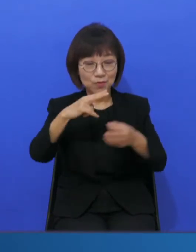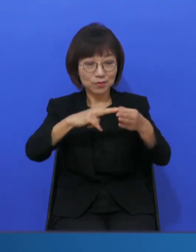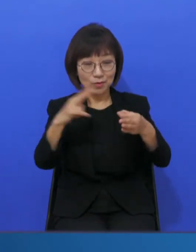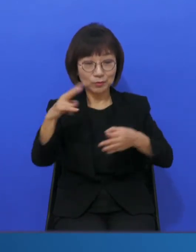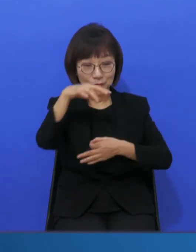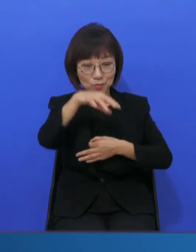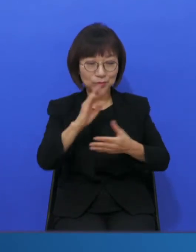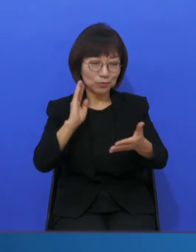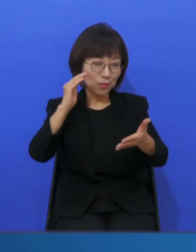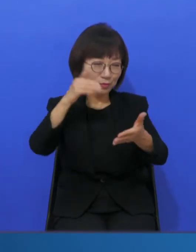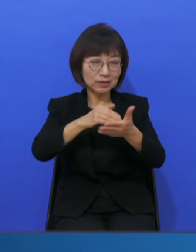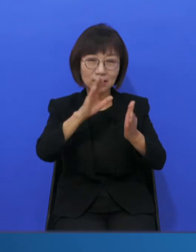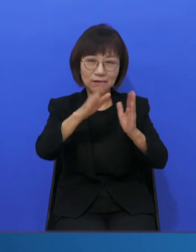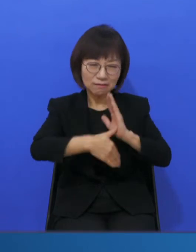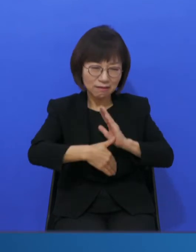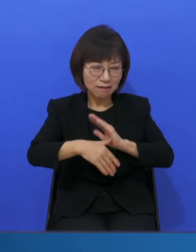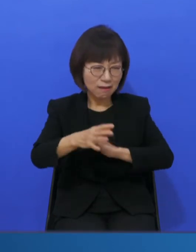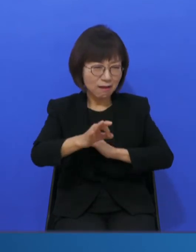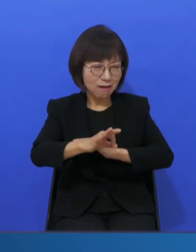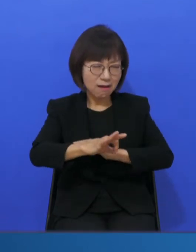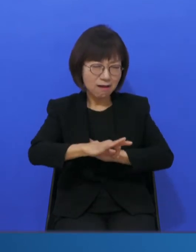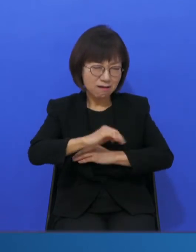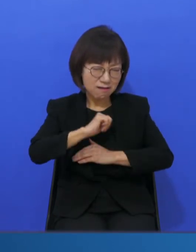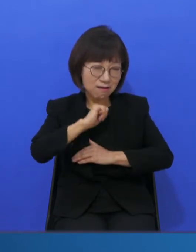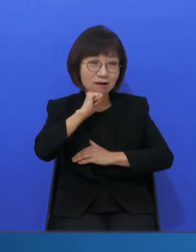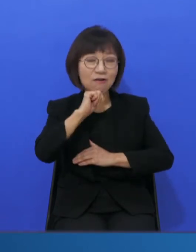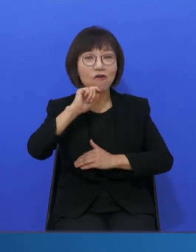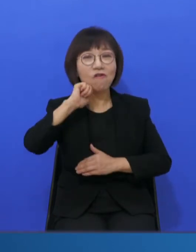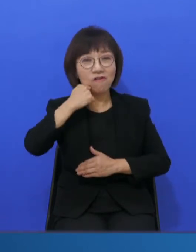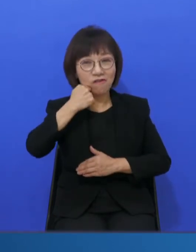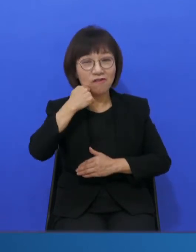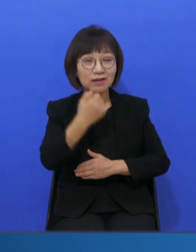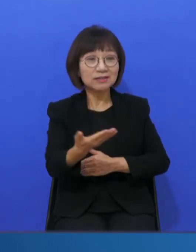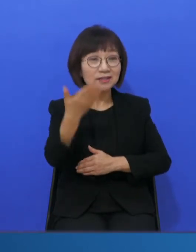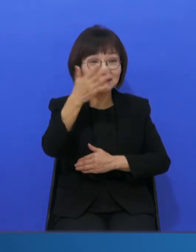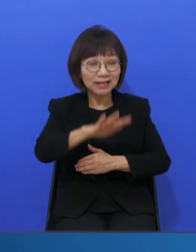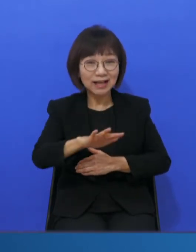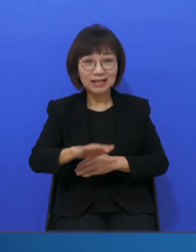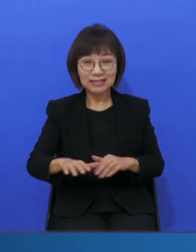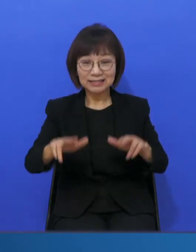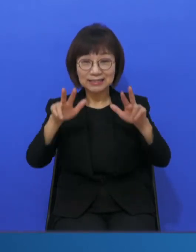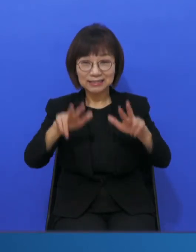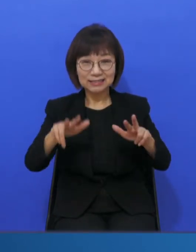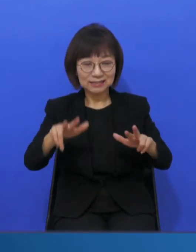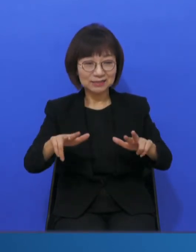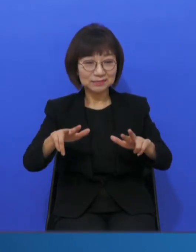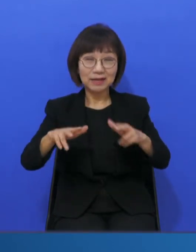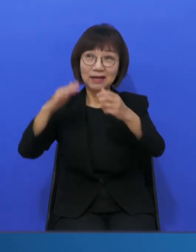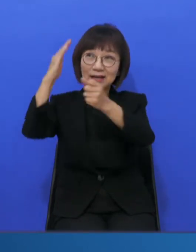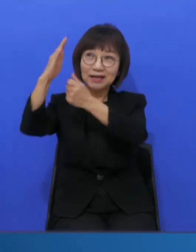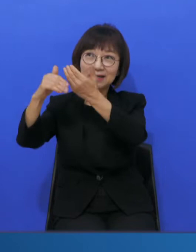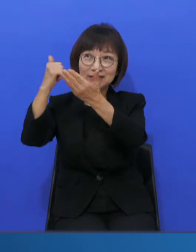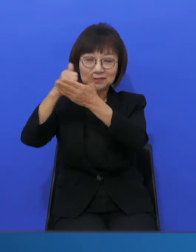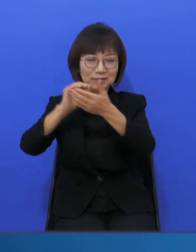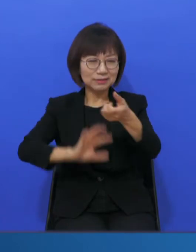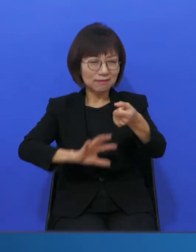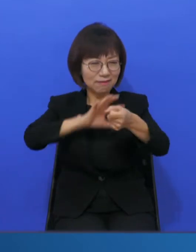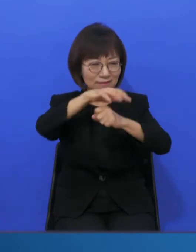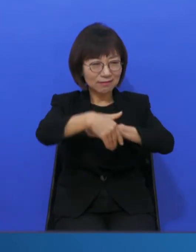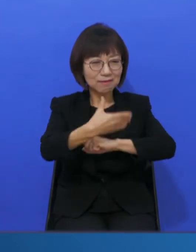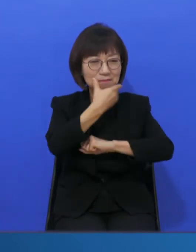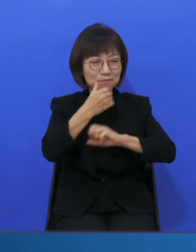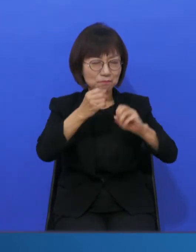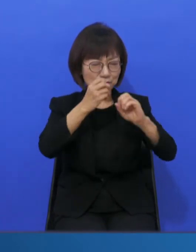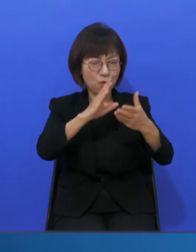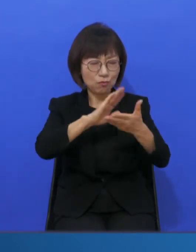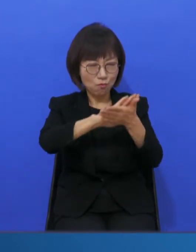in 1987, we had nothing. 그러나 우리는 세계 복음하는 교회로 하나님이 이렇게 세워주셨습니다. But God